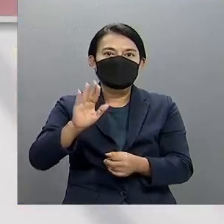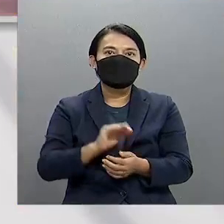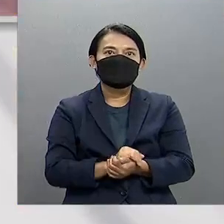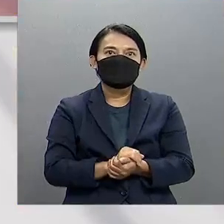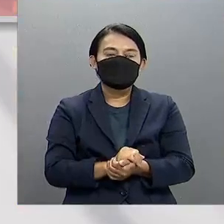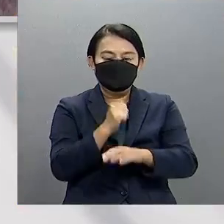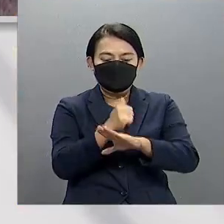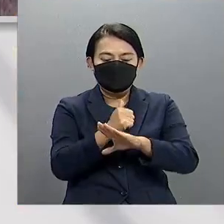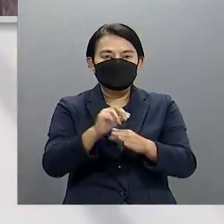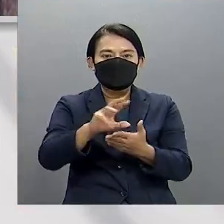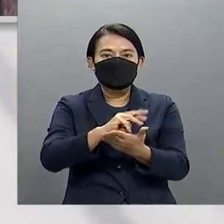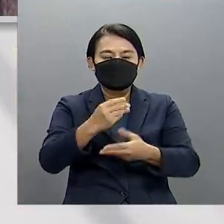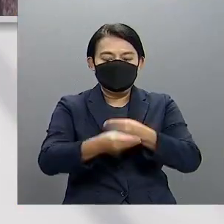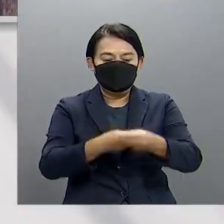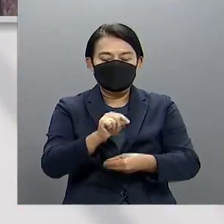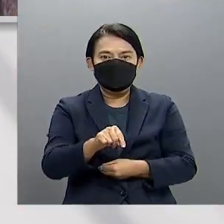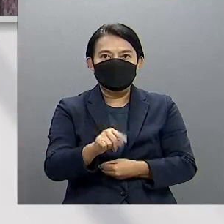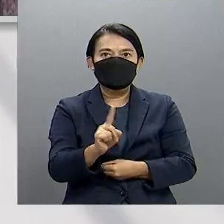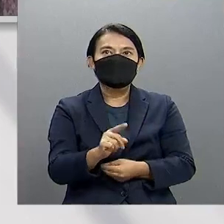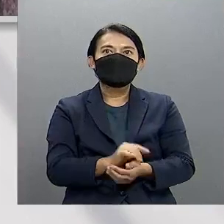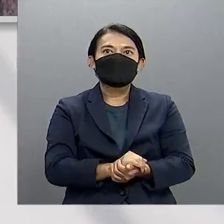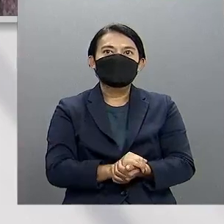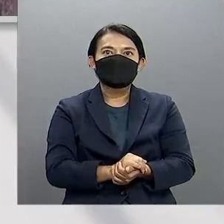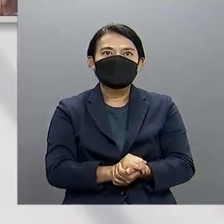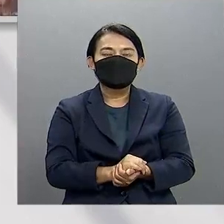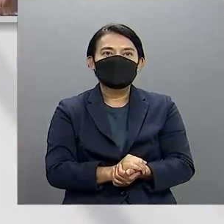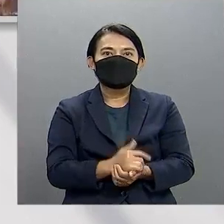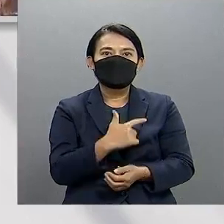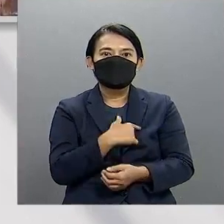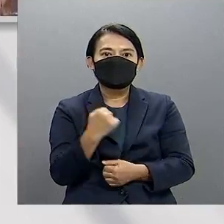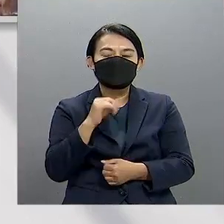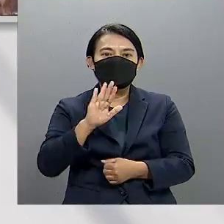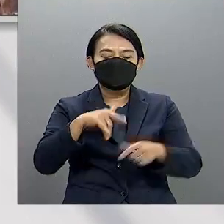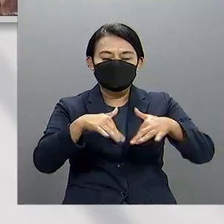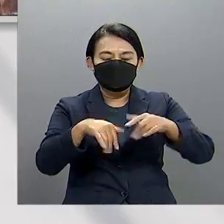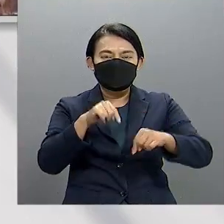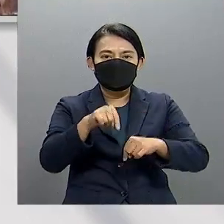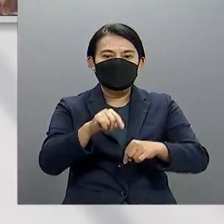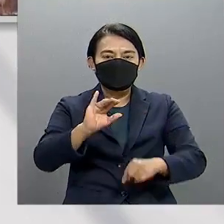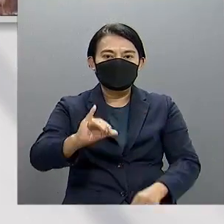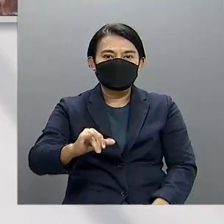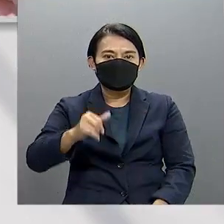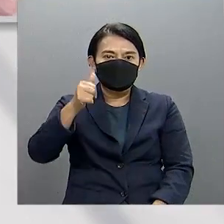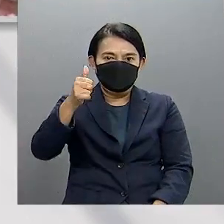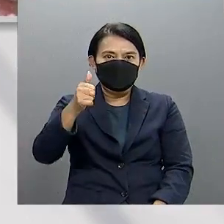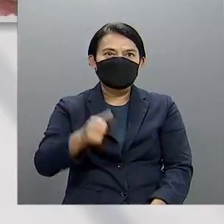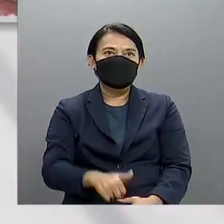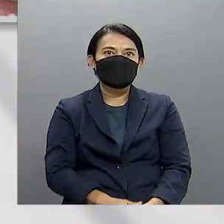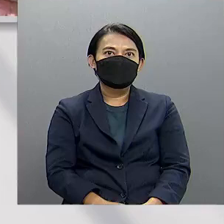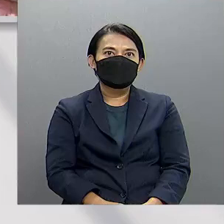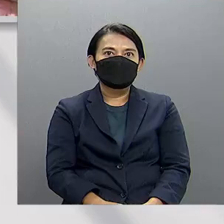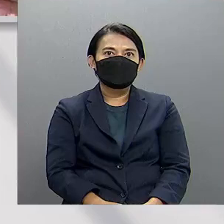หอการค้าไทยบอกว่าตอนนี้นะคะภาพรวมความเชื่อมั่นของประชาชนดีขึ้นค่ะแต่ว่าโดยส่วนรวมแล้วเนี่ยนะคะ